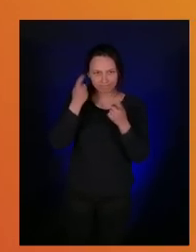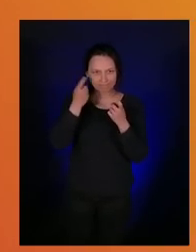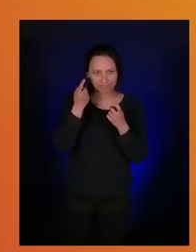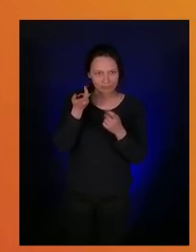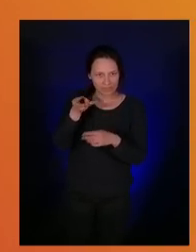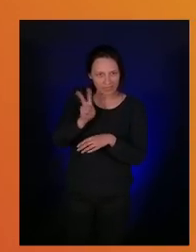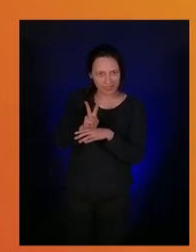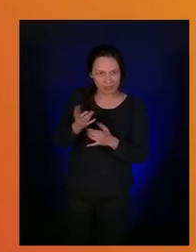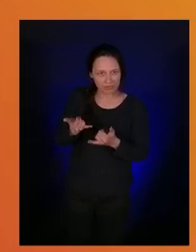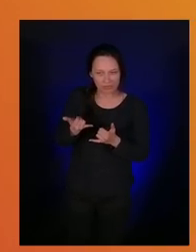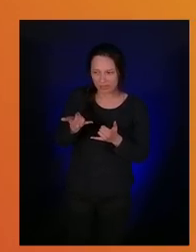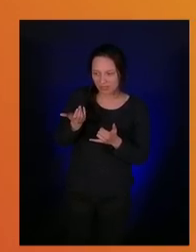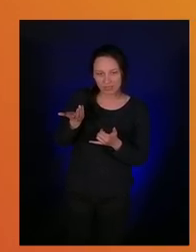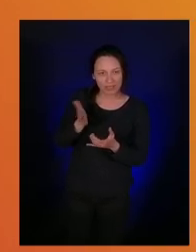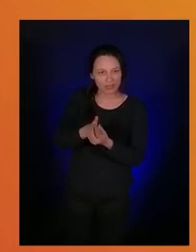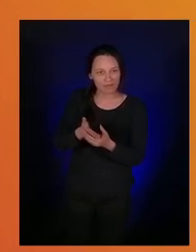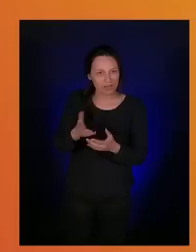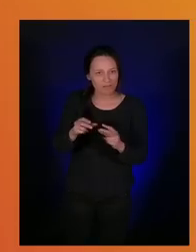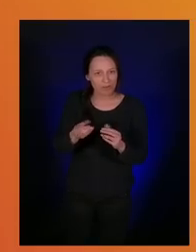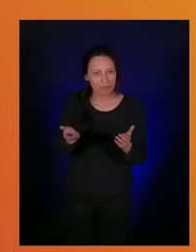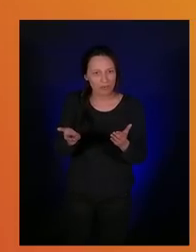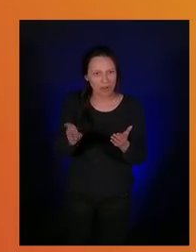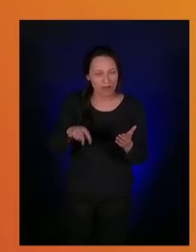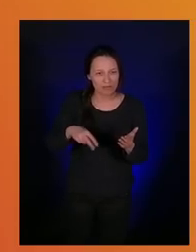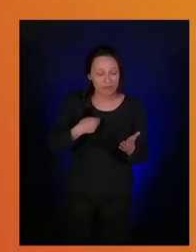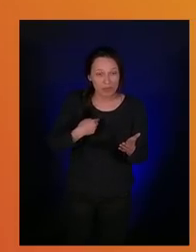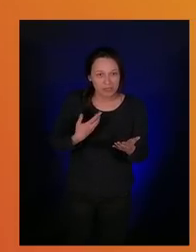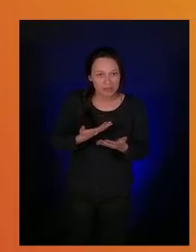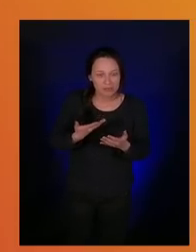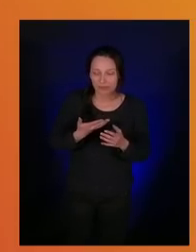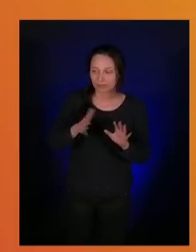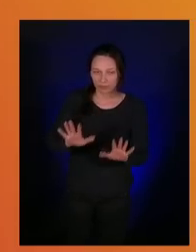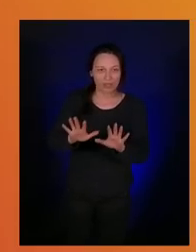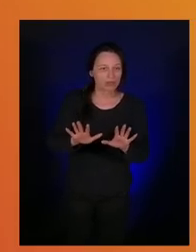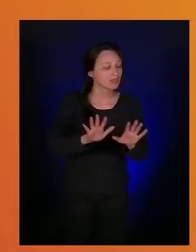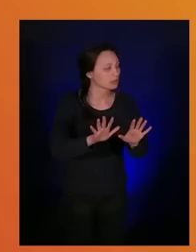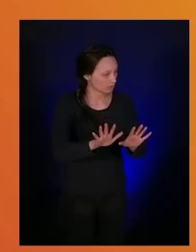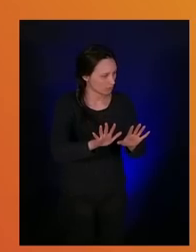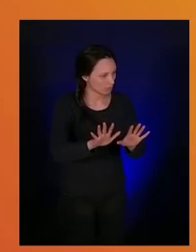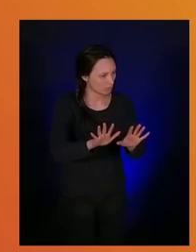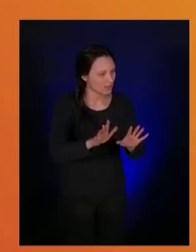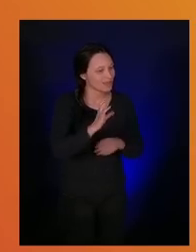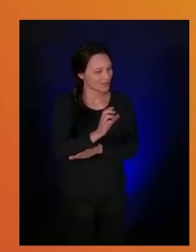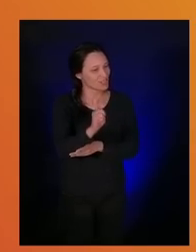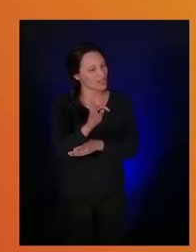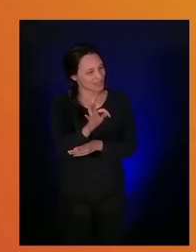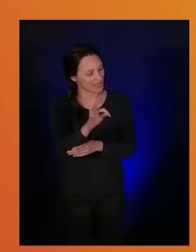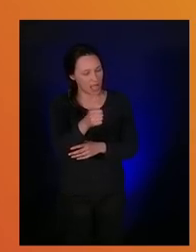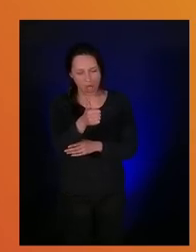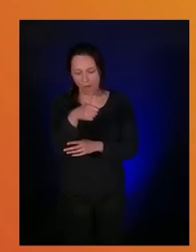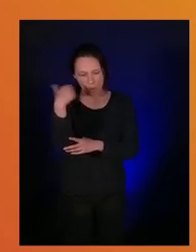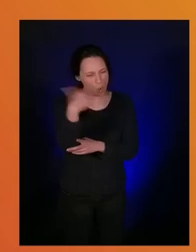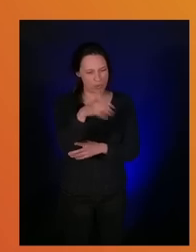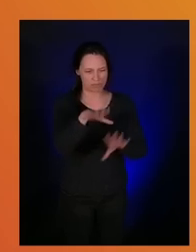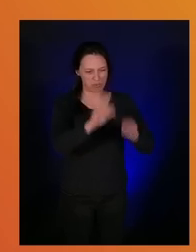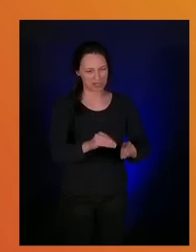délégation. Il y a eu encore aujourd'hui une mobilisation massive. Il n'y a qu'une position de la CGT, c'est le retrait. Retrait de la loi. Je suis content